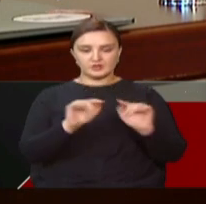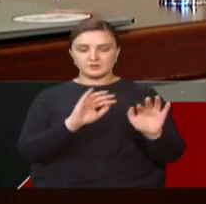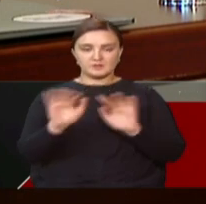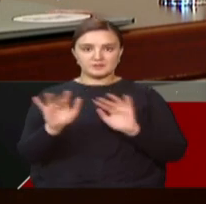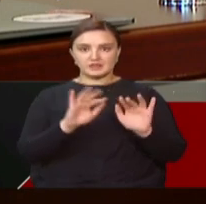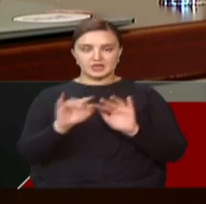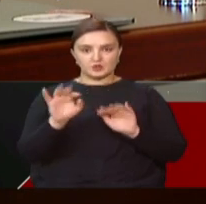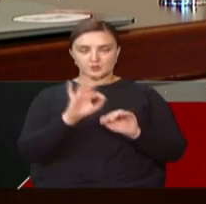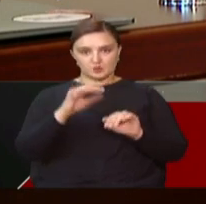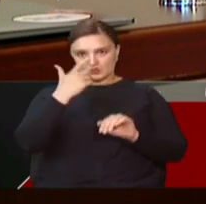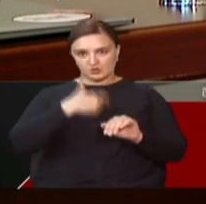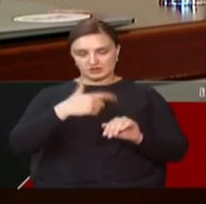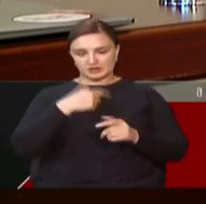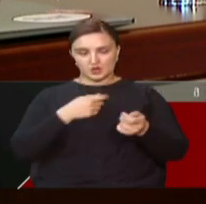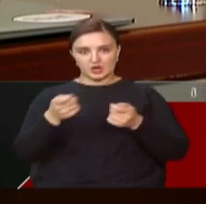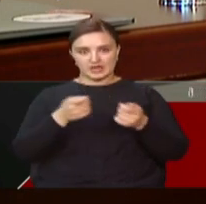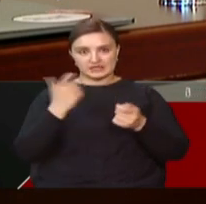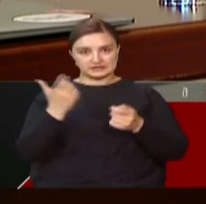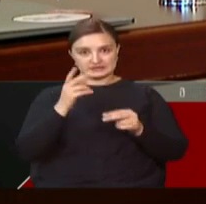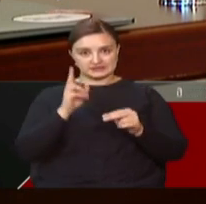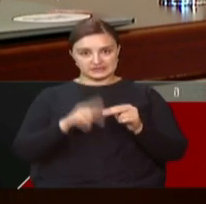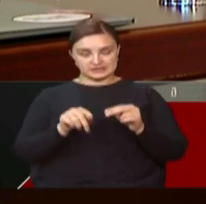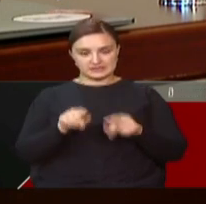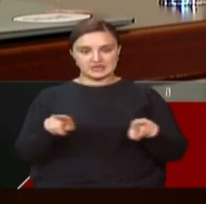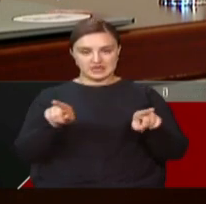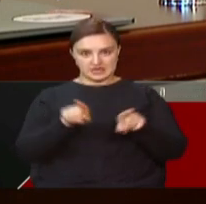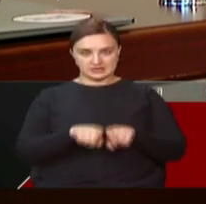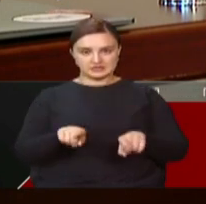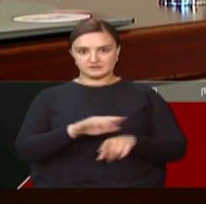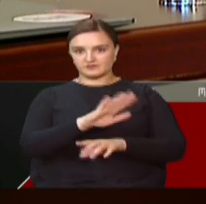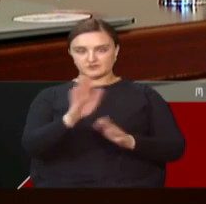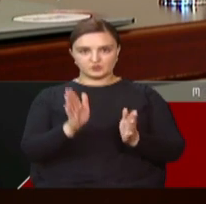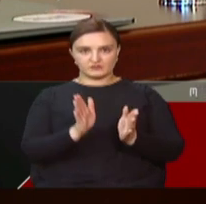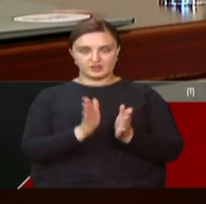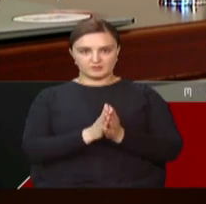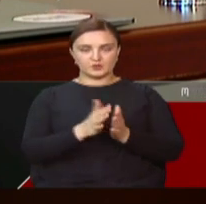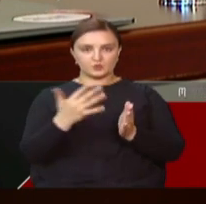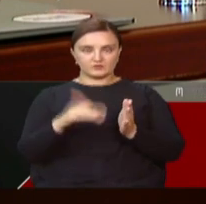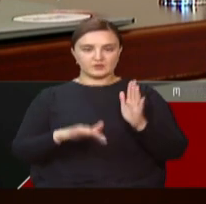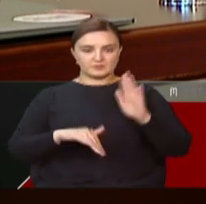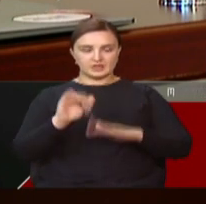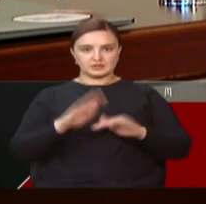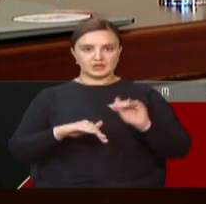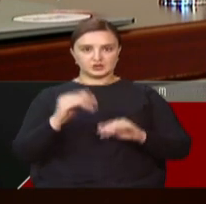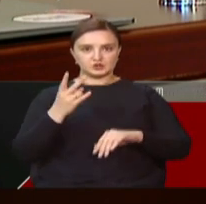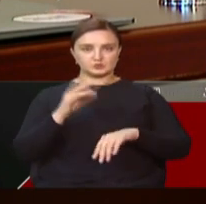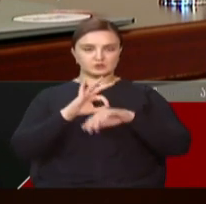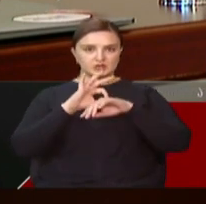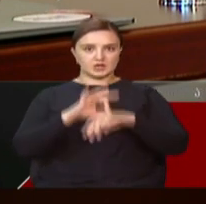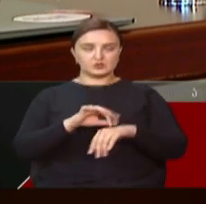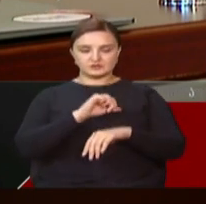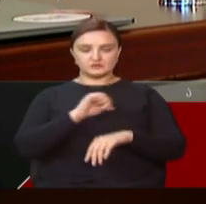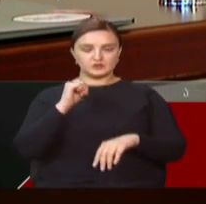არის, დეოლიგარქიზაცია და ასე შემდეგ. და ამავე დროს ყველა ის ასპექტი, რომელიც უკვე პრაქტიკაში უნდა განხორციელდეს და რომელზეც